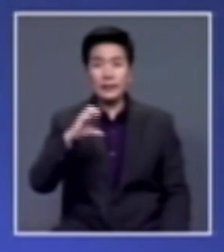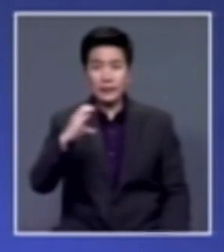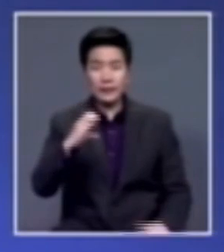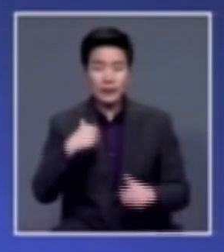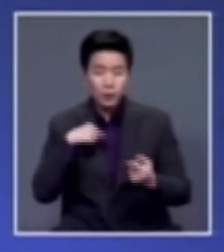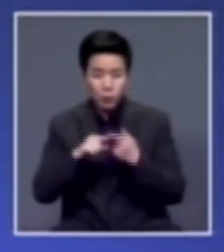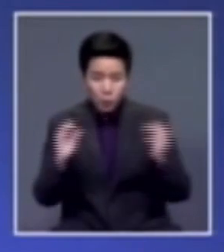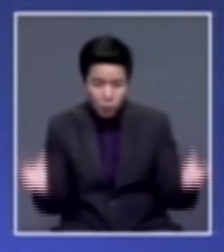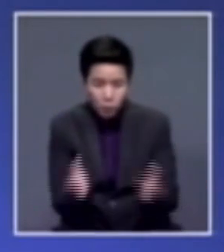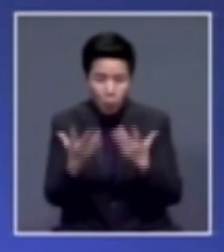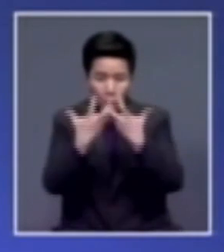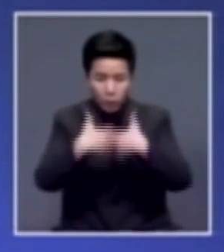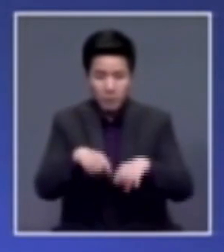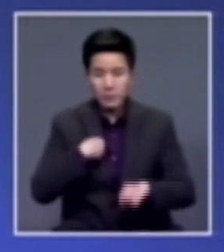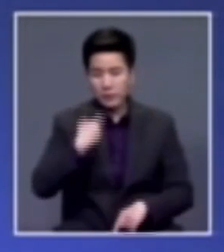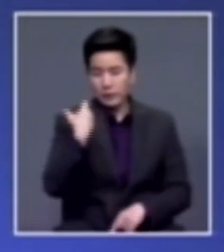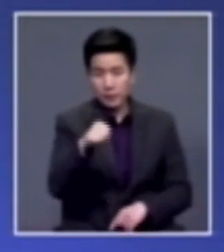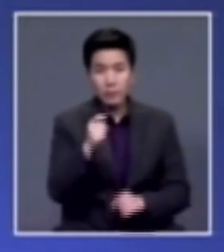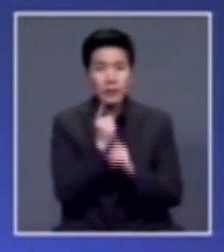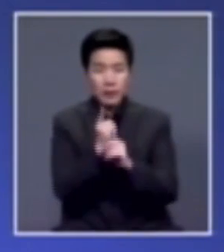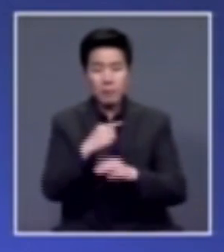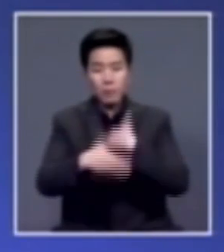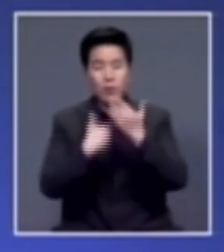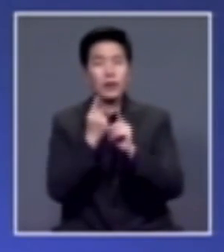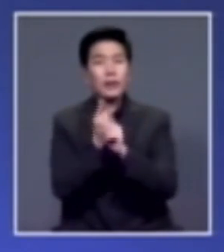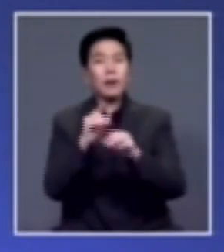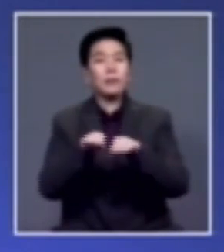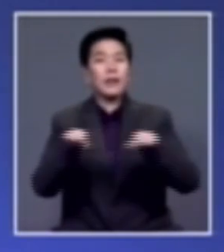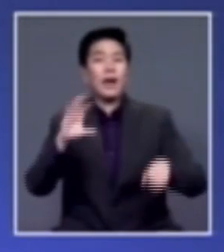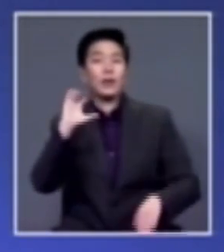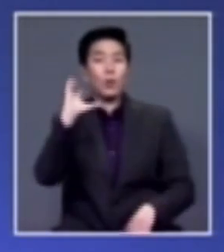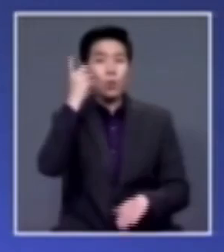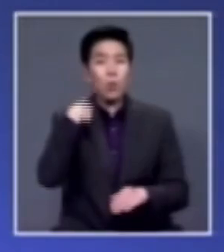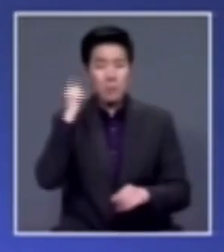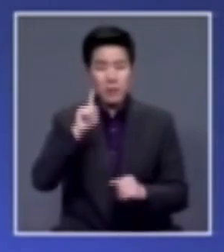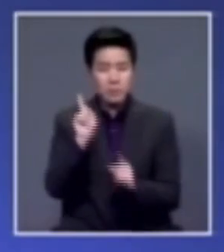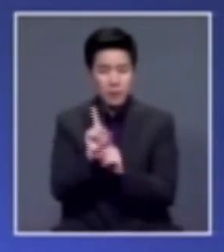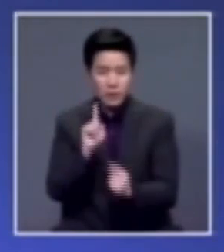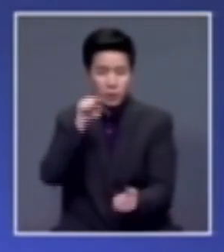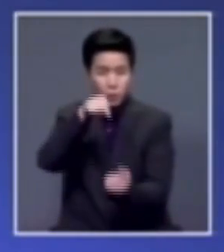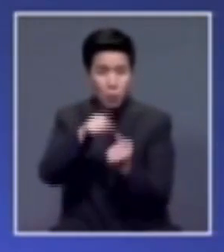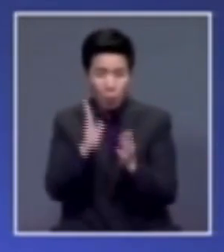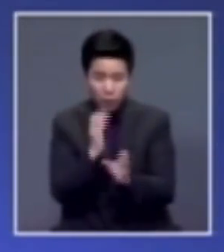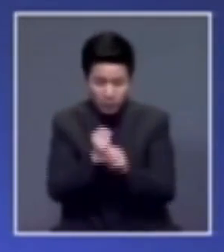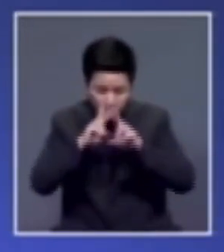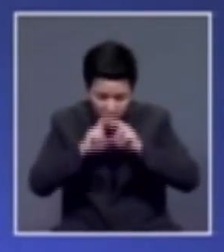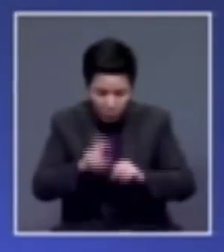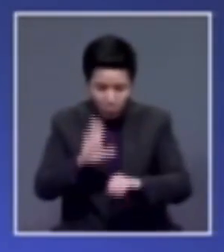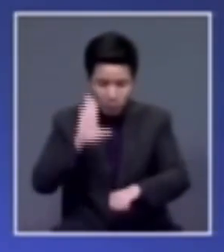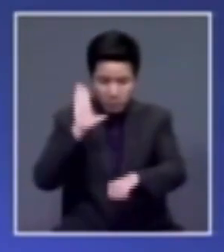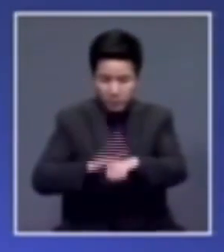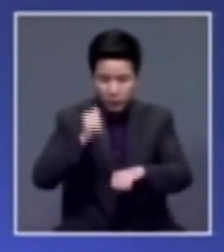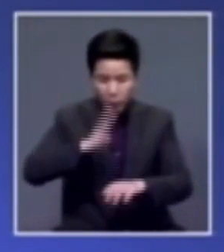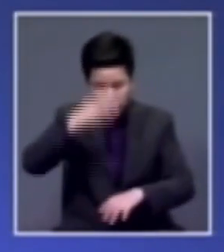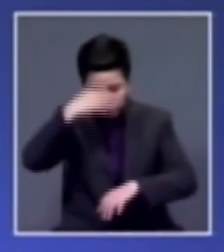ม10อุตสาหกรรมเป้าหมายล้วนสอดคล้องกับทิศทางการพัฒนาของโลกในอนาคตซึ่งจะเป็นแหล่งบ่มเพาะนักวิจัยผู้เชี่ยวชาญวิศว